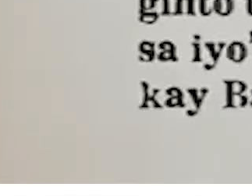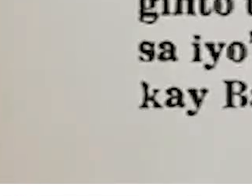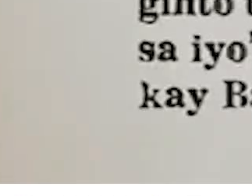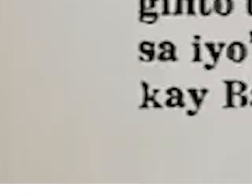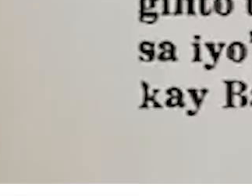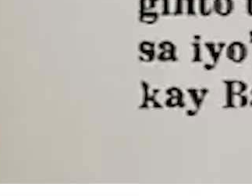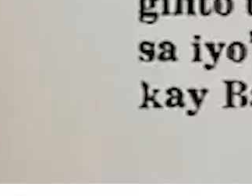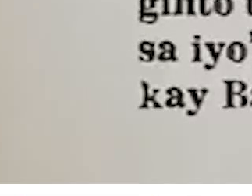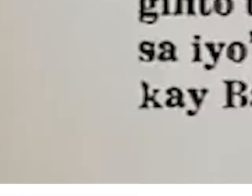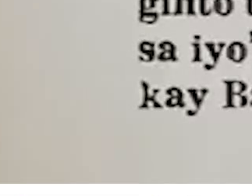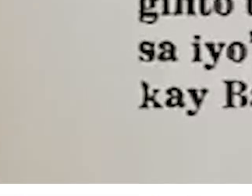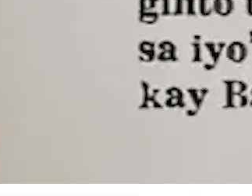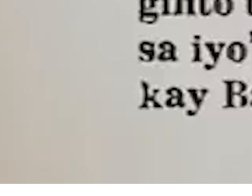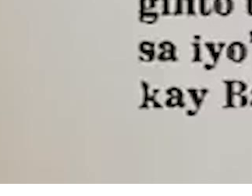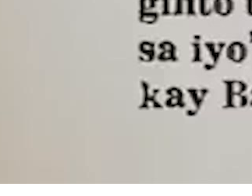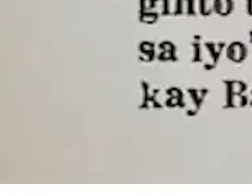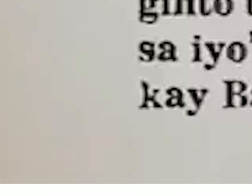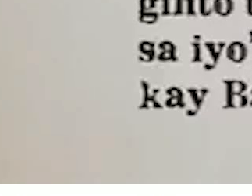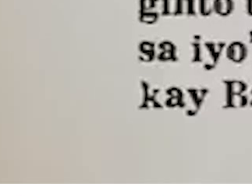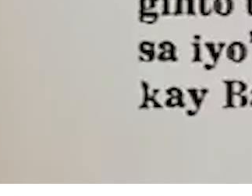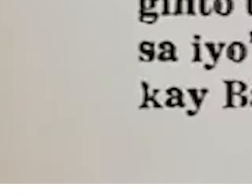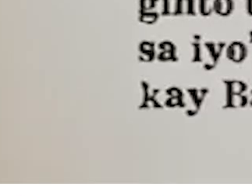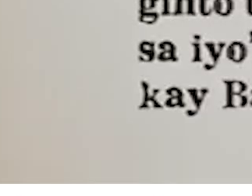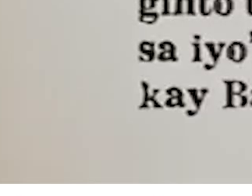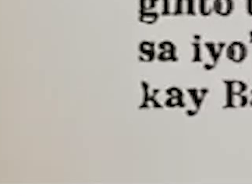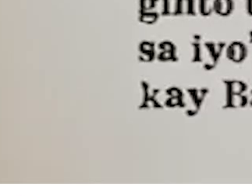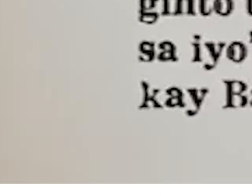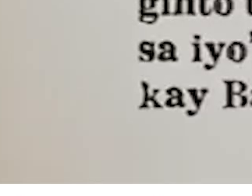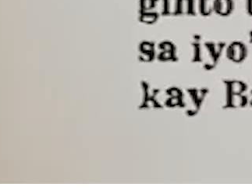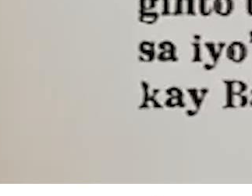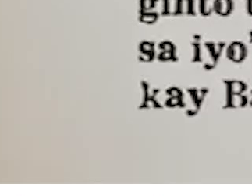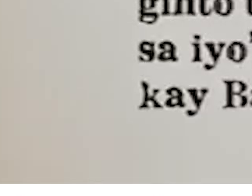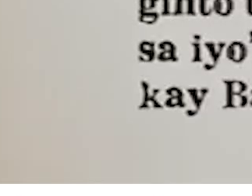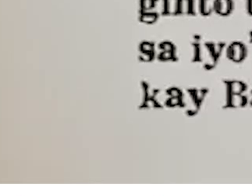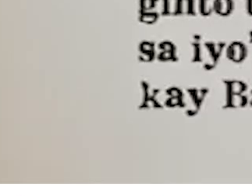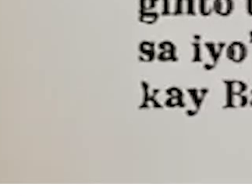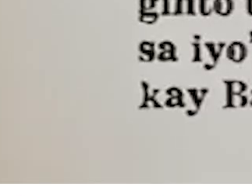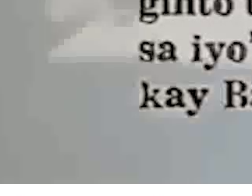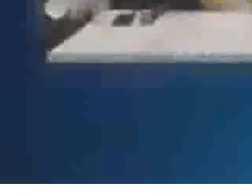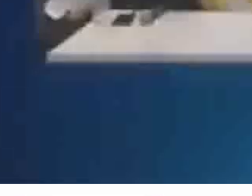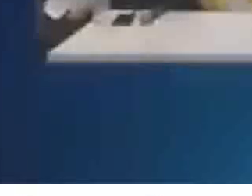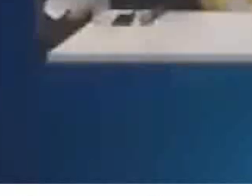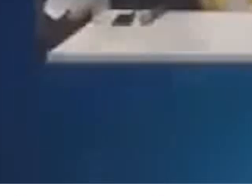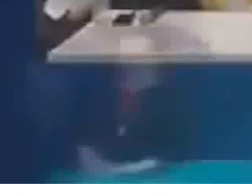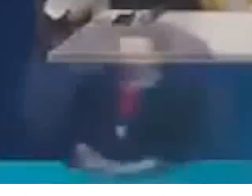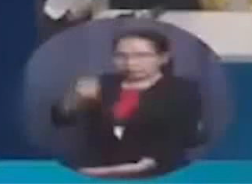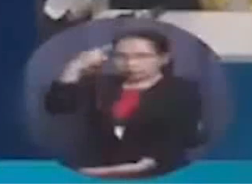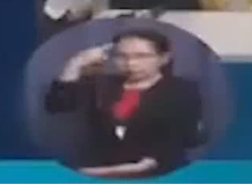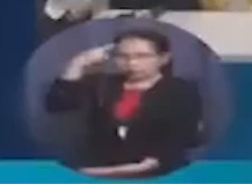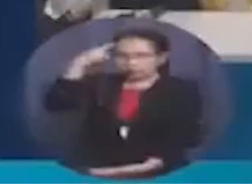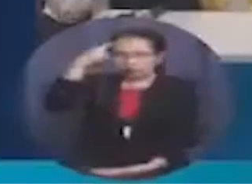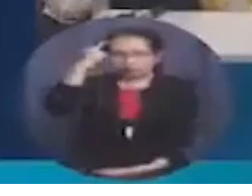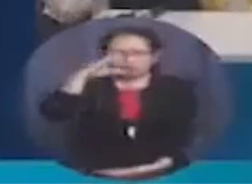Sabi, kay Baal mo, ipinagsusulit. Isipin mo, parang ganito. Yung asawa mo nag-abroad,